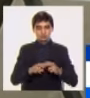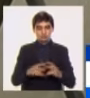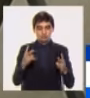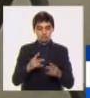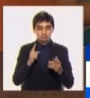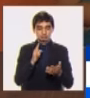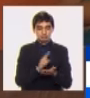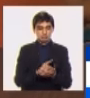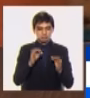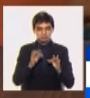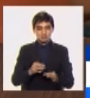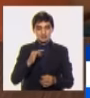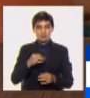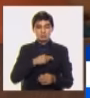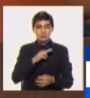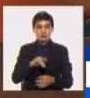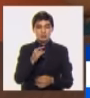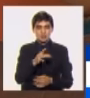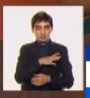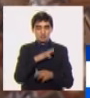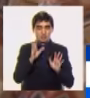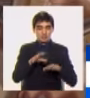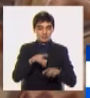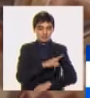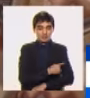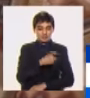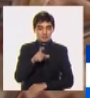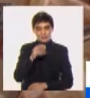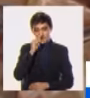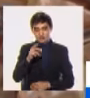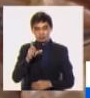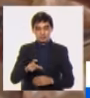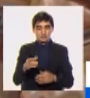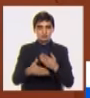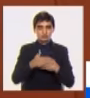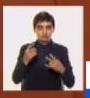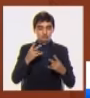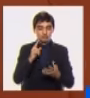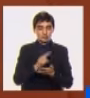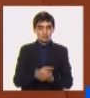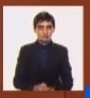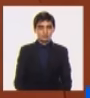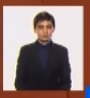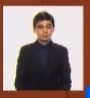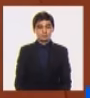объективным если смерть ребенка произошла из-за халатности врачей то виновные должны понести наказание